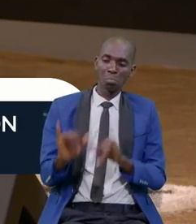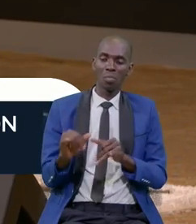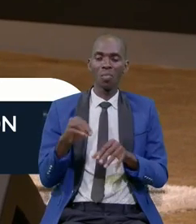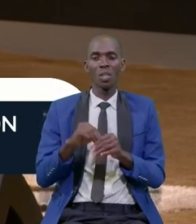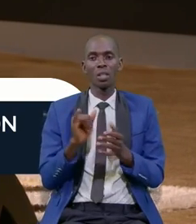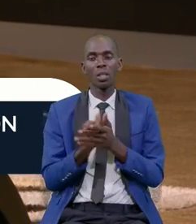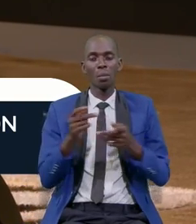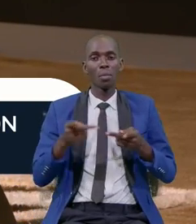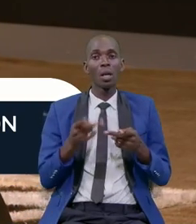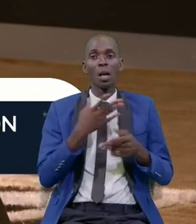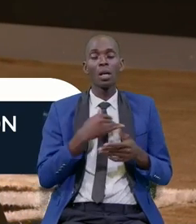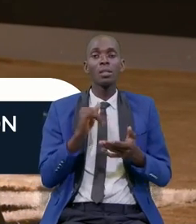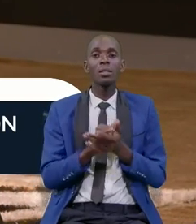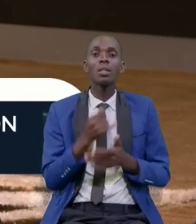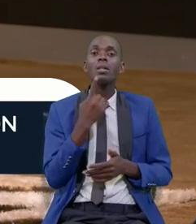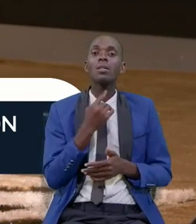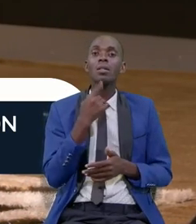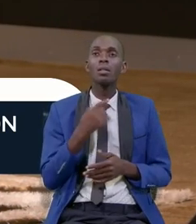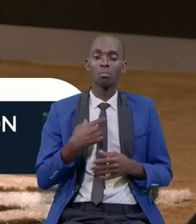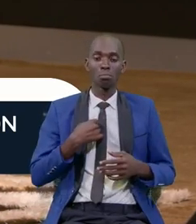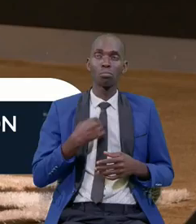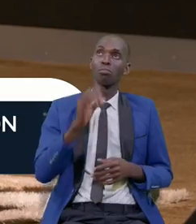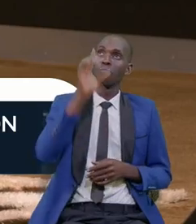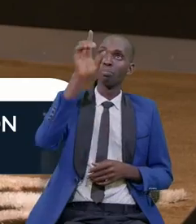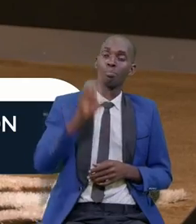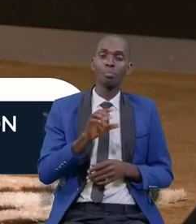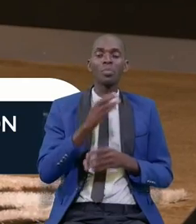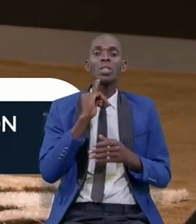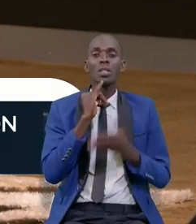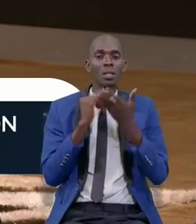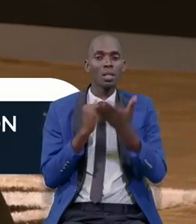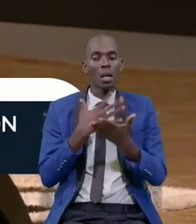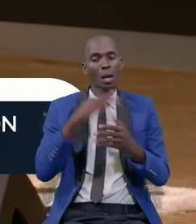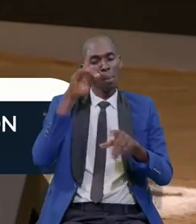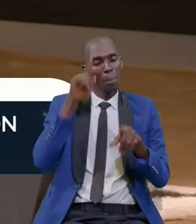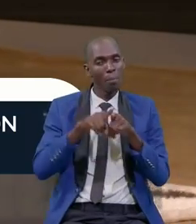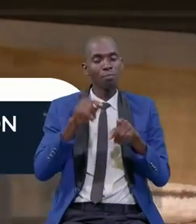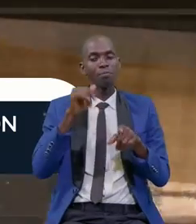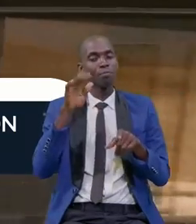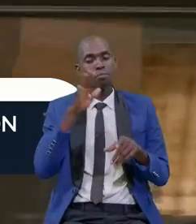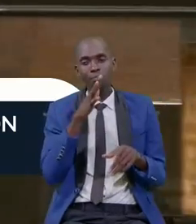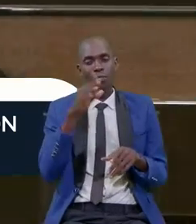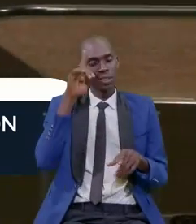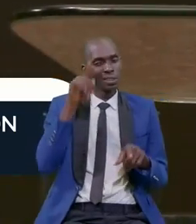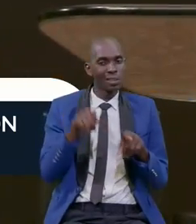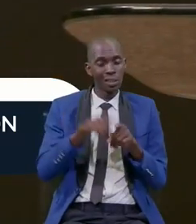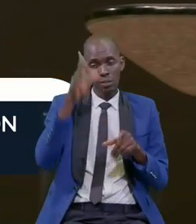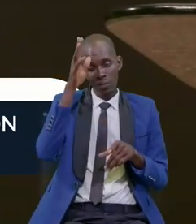laissé. Et le cordon de cramoisi était là. Ses frères et ses soeurs, ses